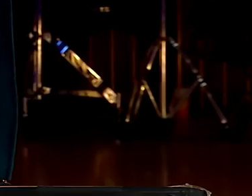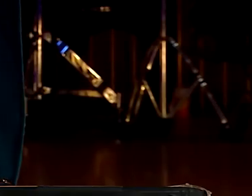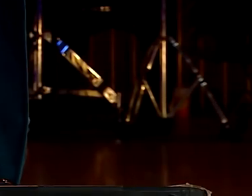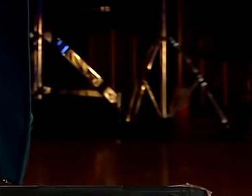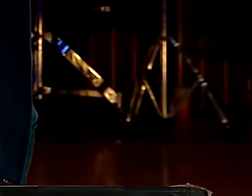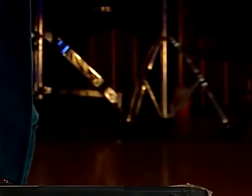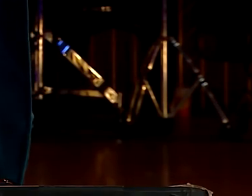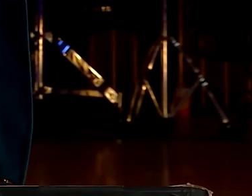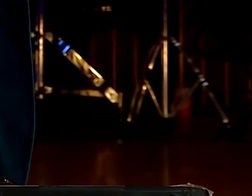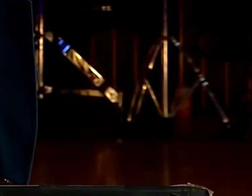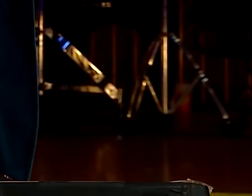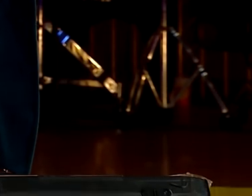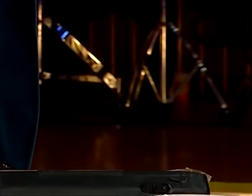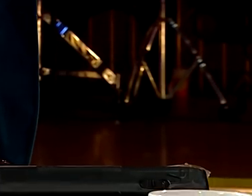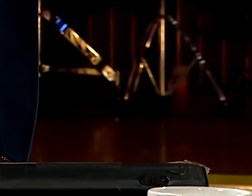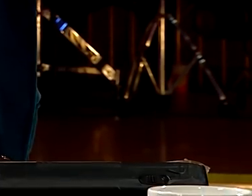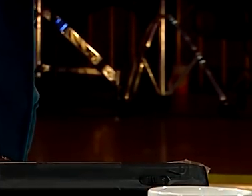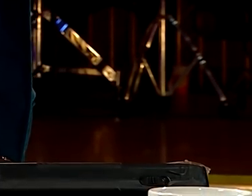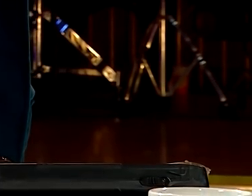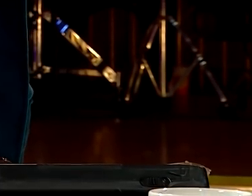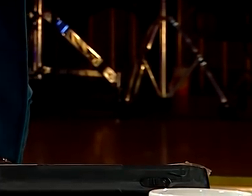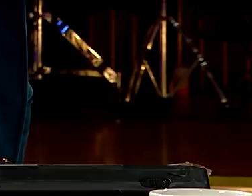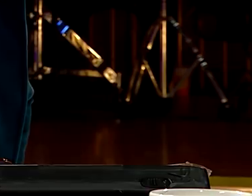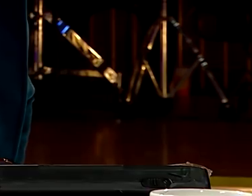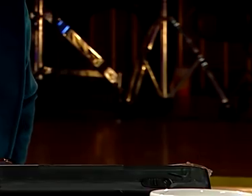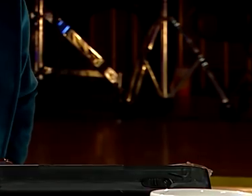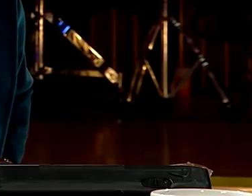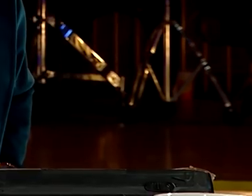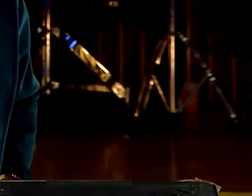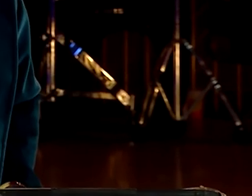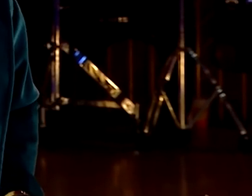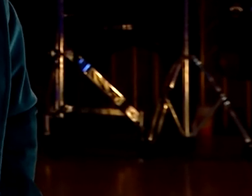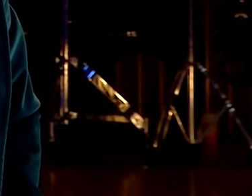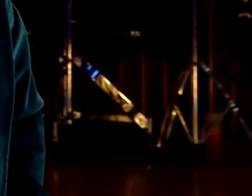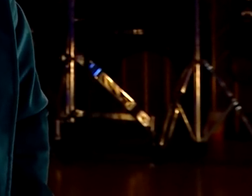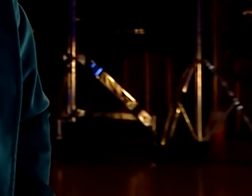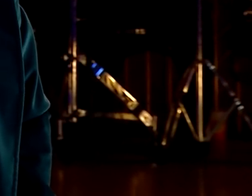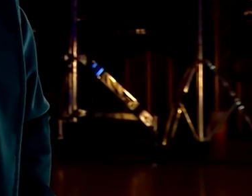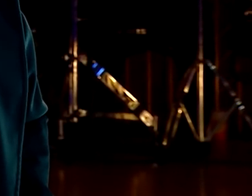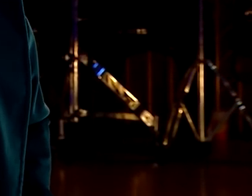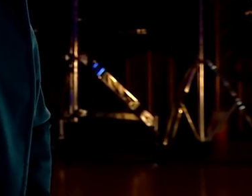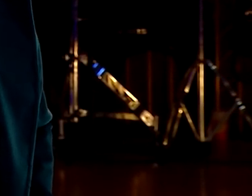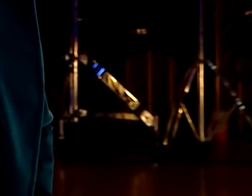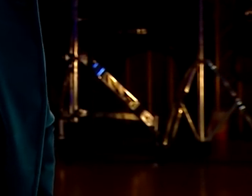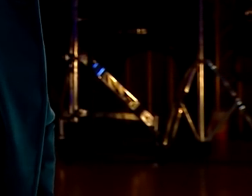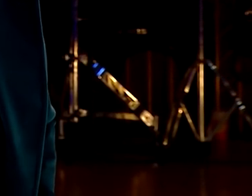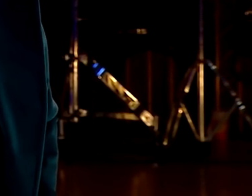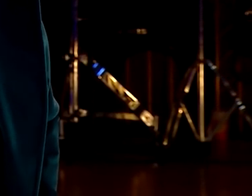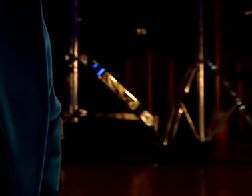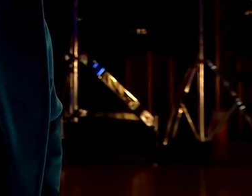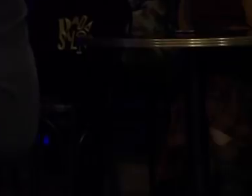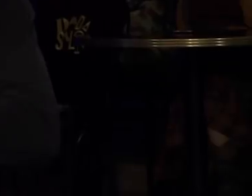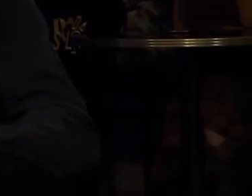Hiç hazırlanmayan bir kadın olabileceğini düşünmüyorum. Ben giyinmiştim ama. Peki ben donla